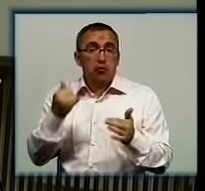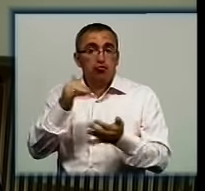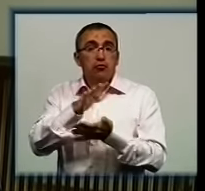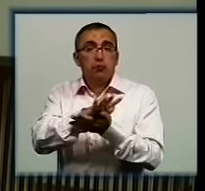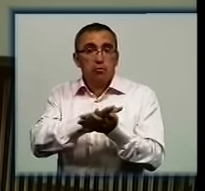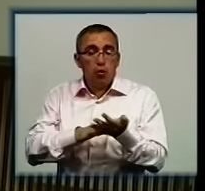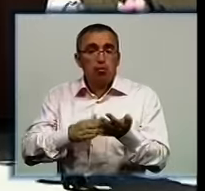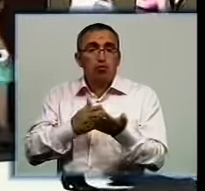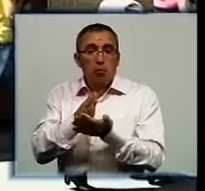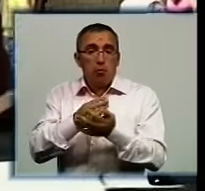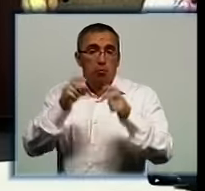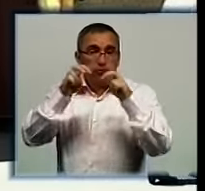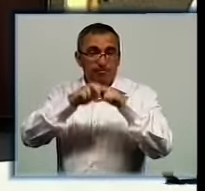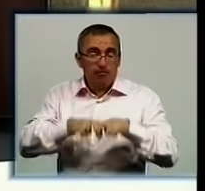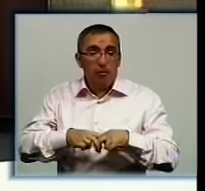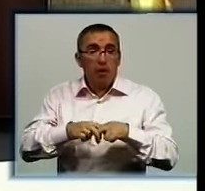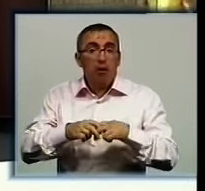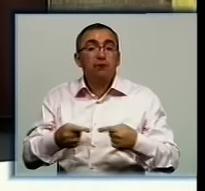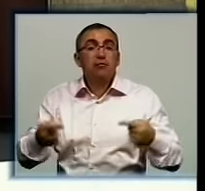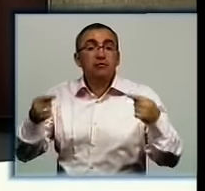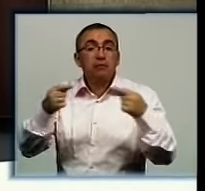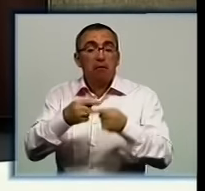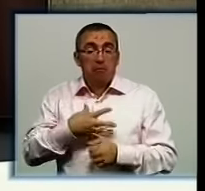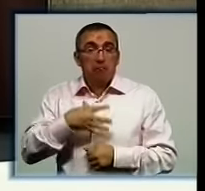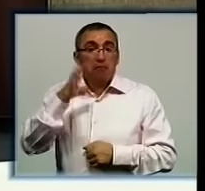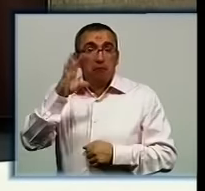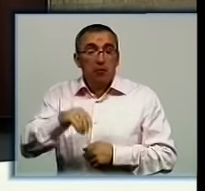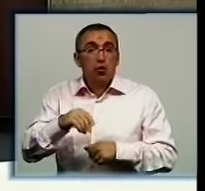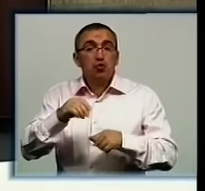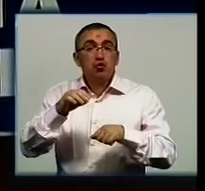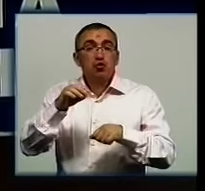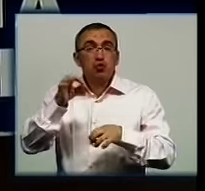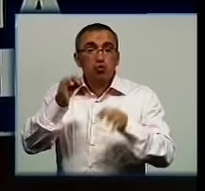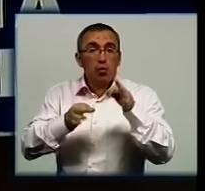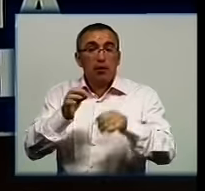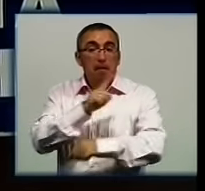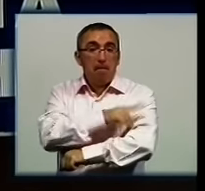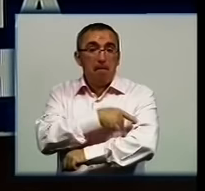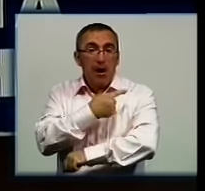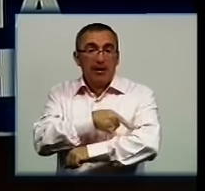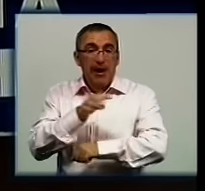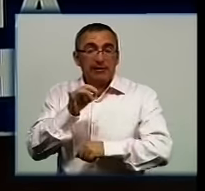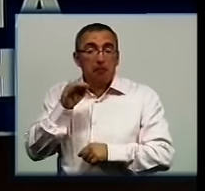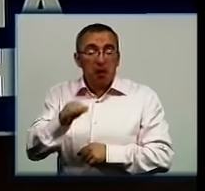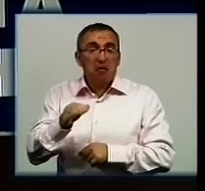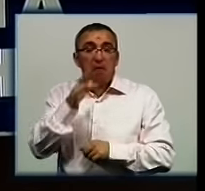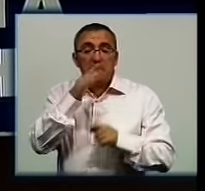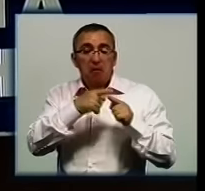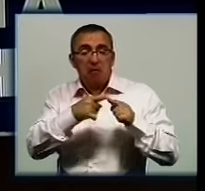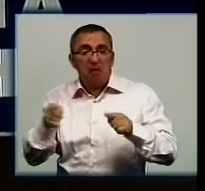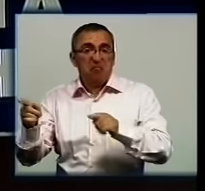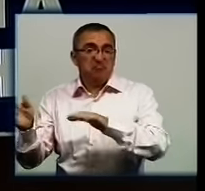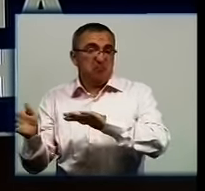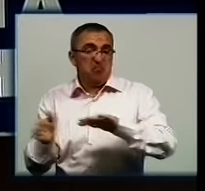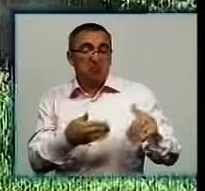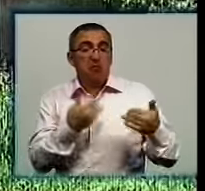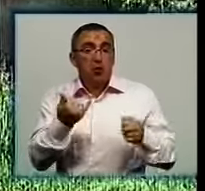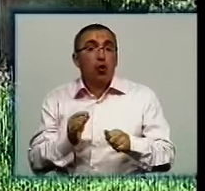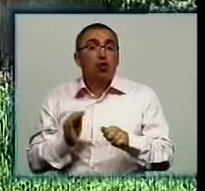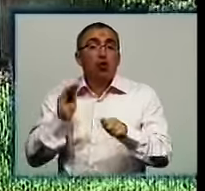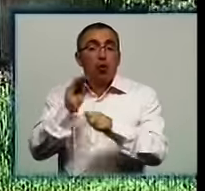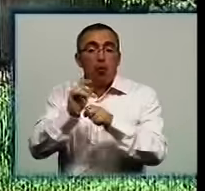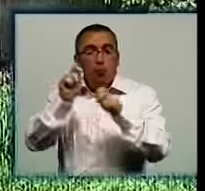службова перевірка. Встановити причину загибелі малюка судмедексперт не зміг, оскільки з моменту смерті минуло багато часу. Зараз проводяться